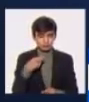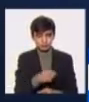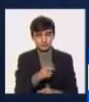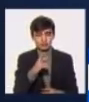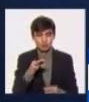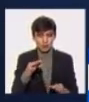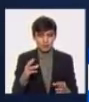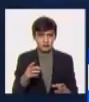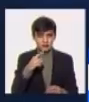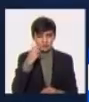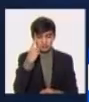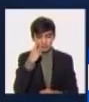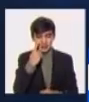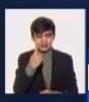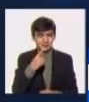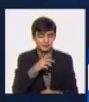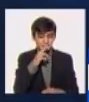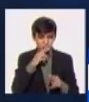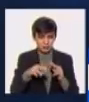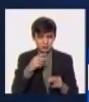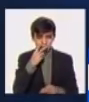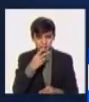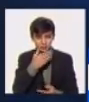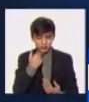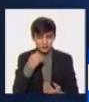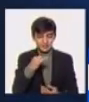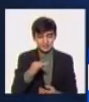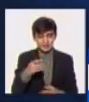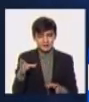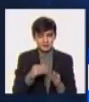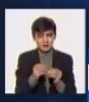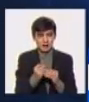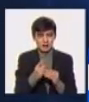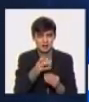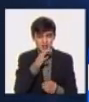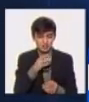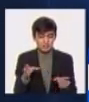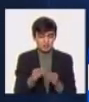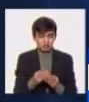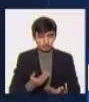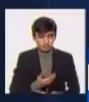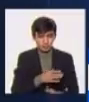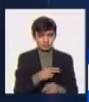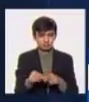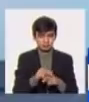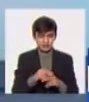но потеряла зрение на один глаз. В гражданском браке они прожили 11 лет и воспитывали сына.